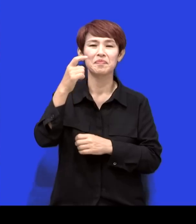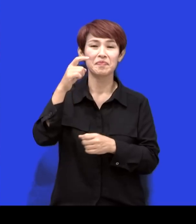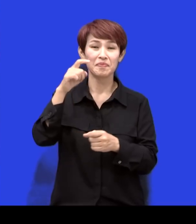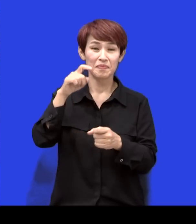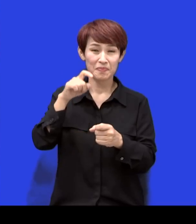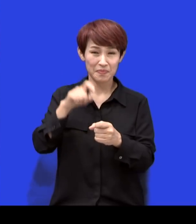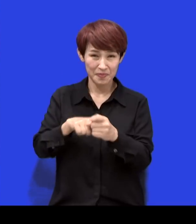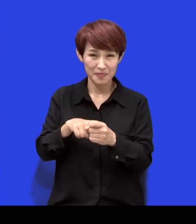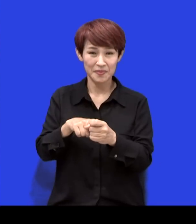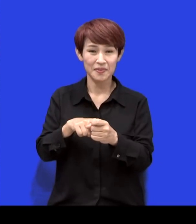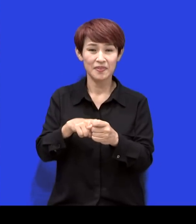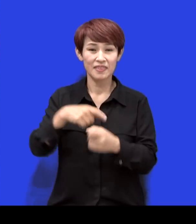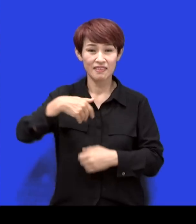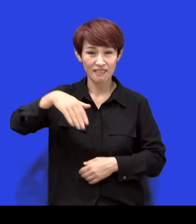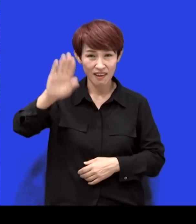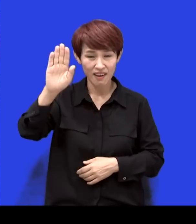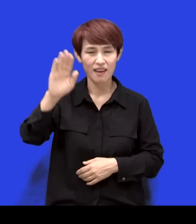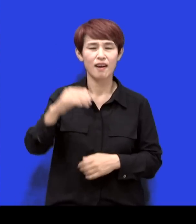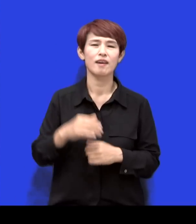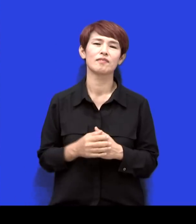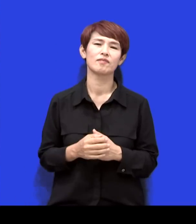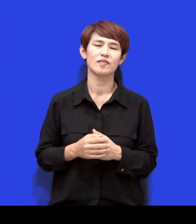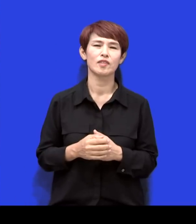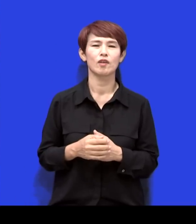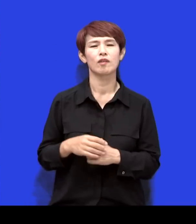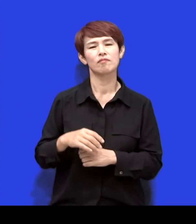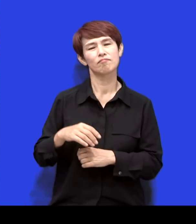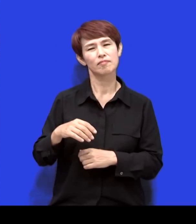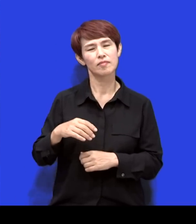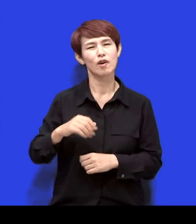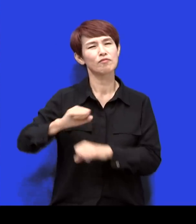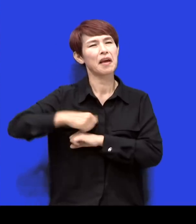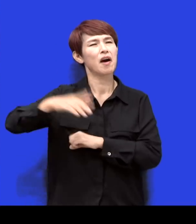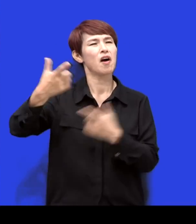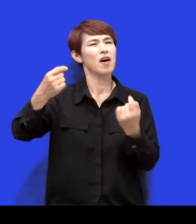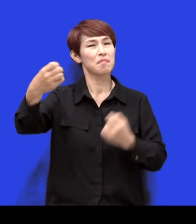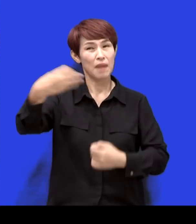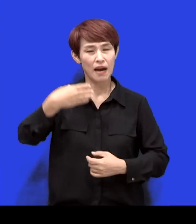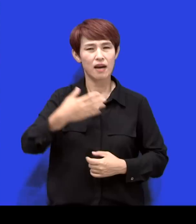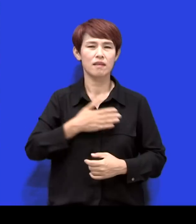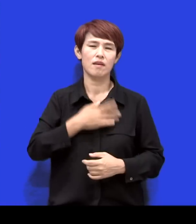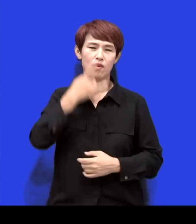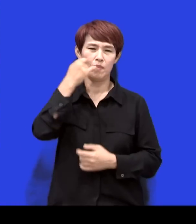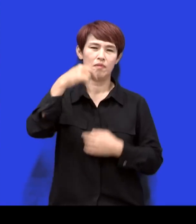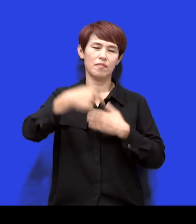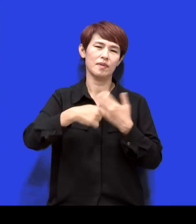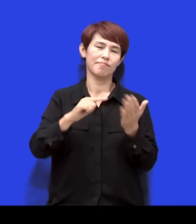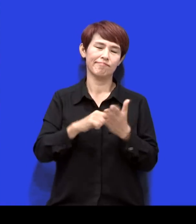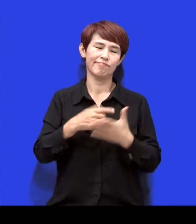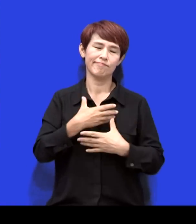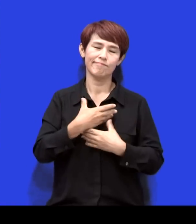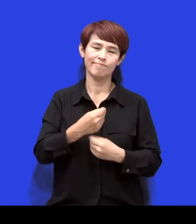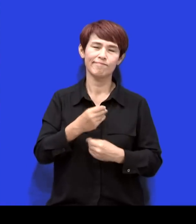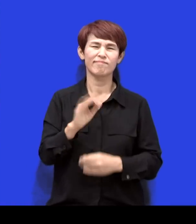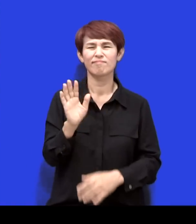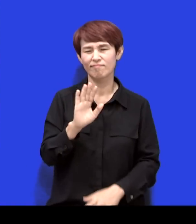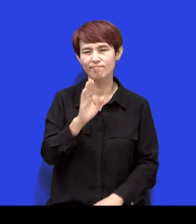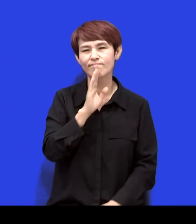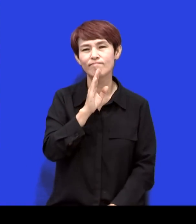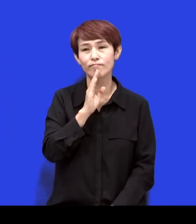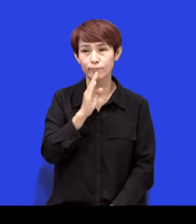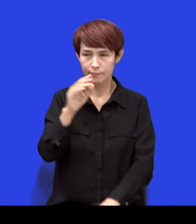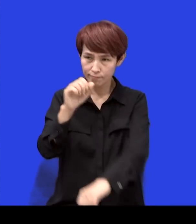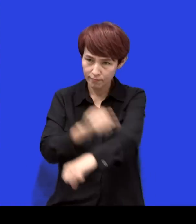떠날 준비를 하고 있는 네가 엄마 군대 가는 기분이야라고 말할 때 엄마의 마음도 편치는 않구나. 하지만 네가 잘할